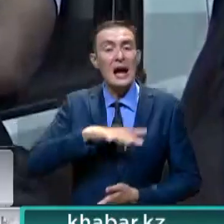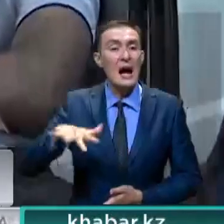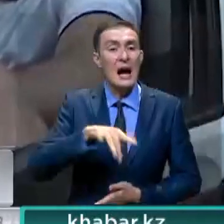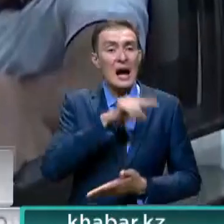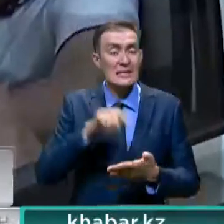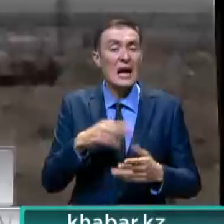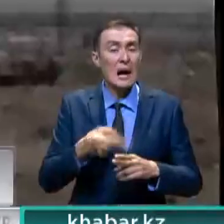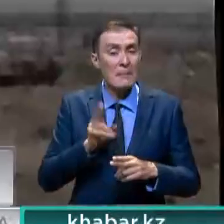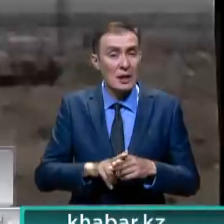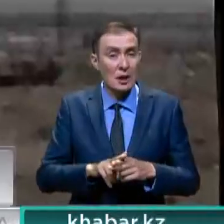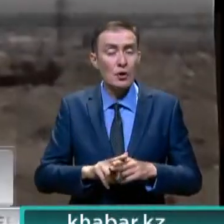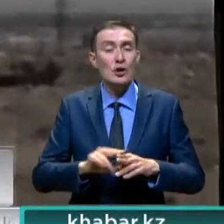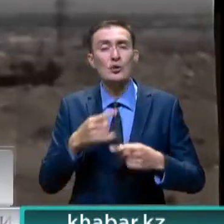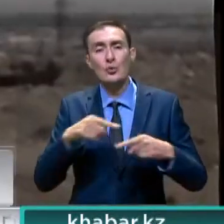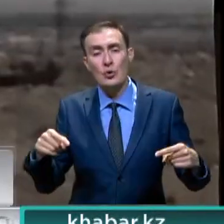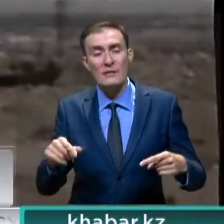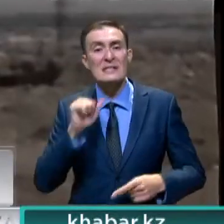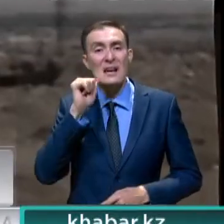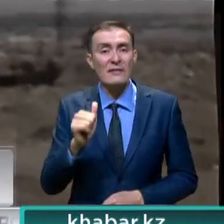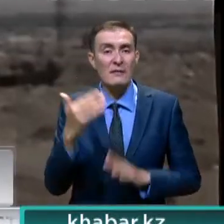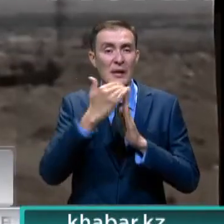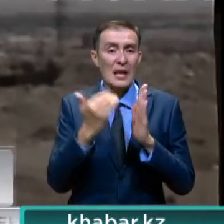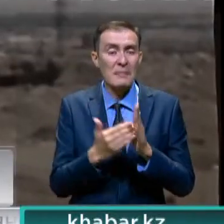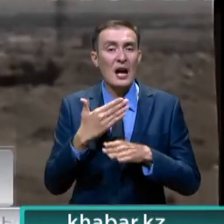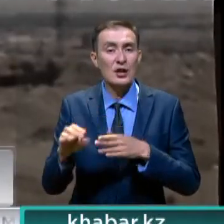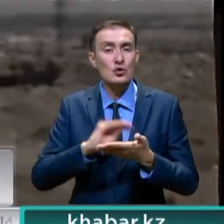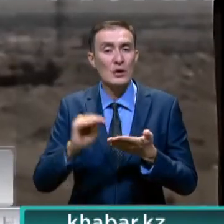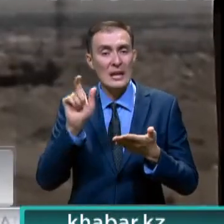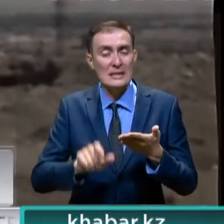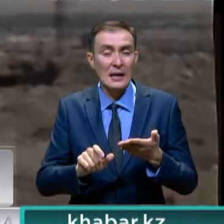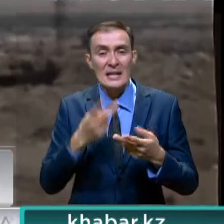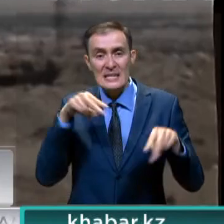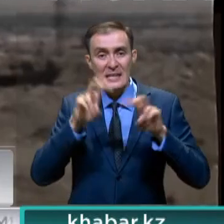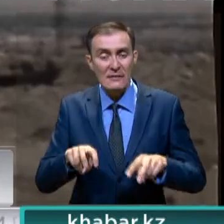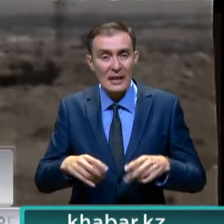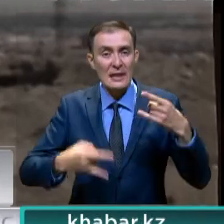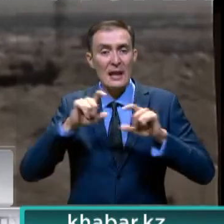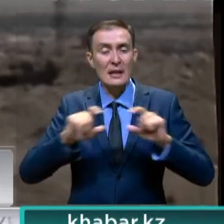Центральную Азию. Об этом и не только. Уже завтра в программе «Отдел журналистских